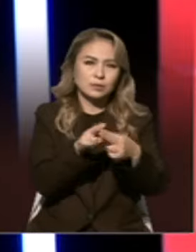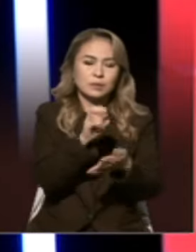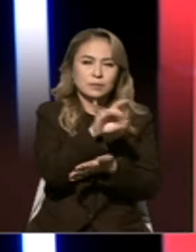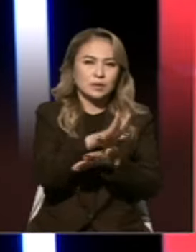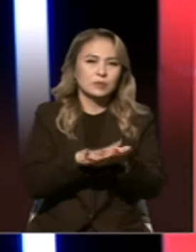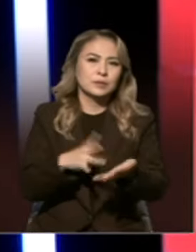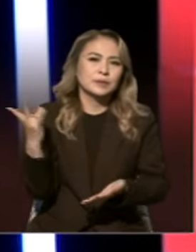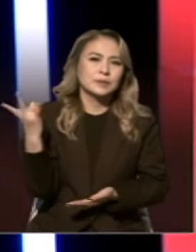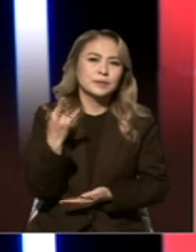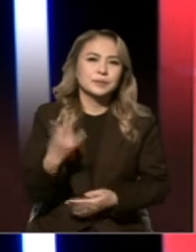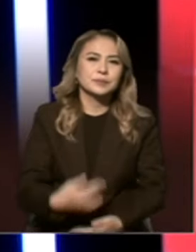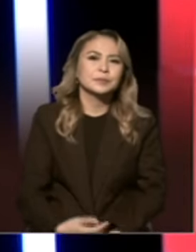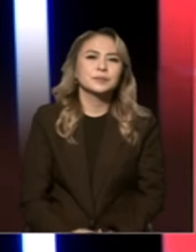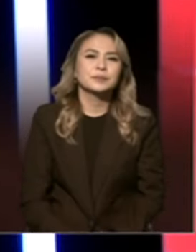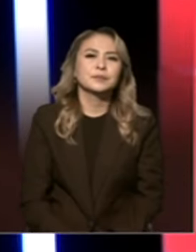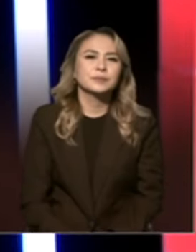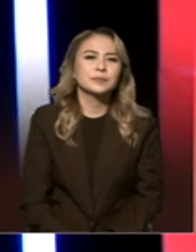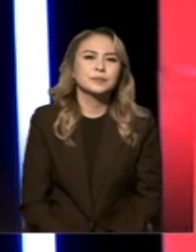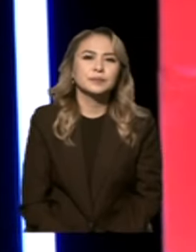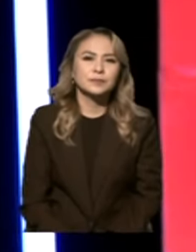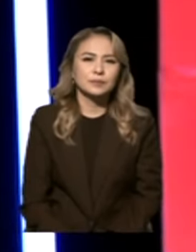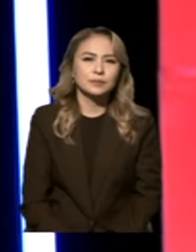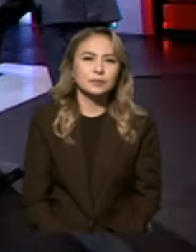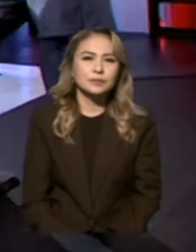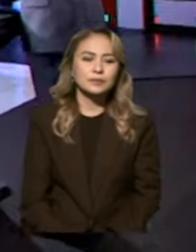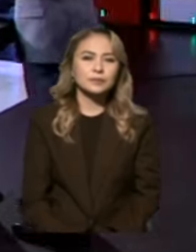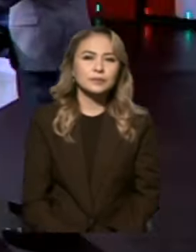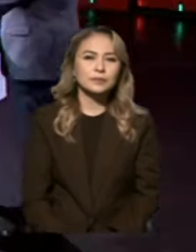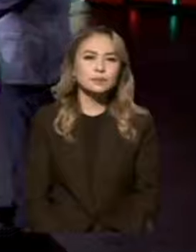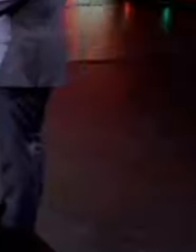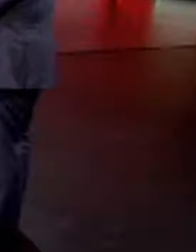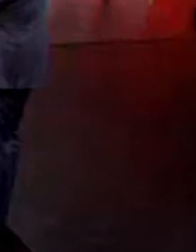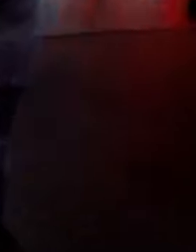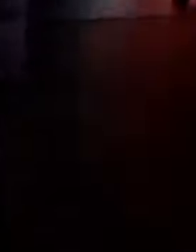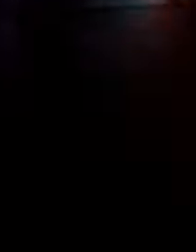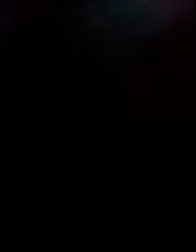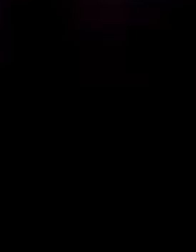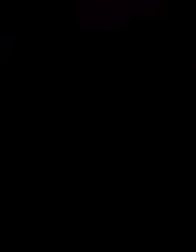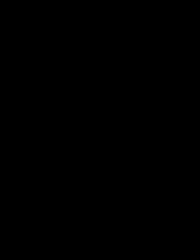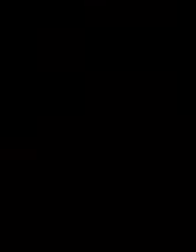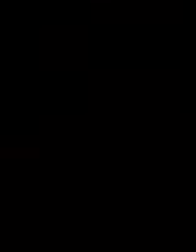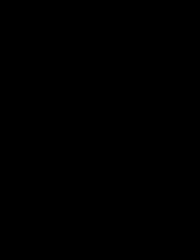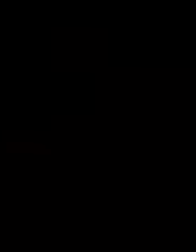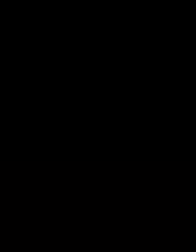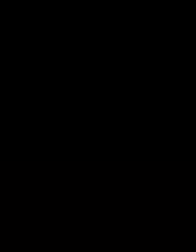күшейтуіміз қажет. Сау болыңыздар.